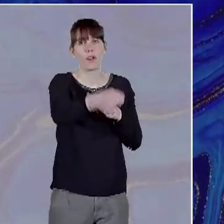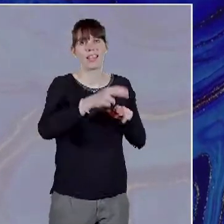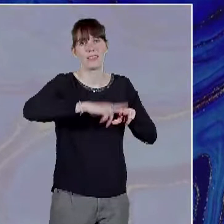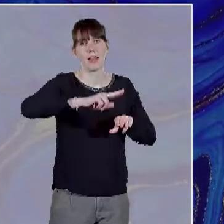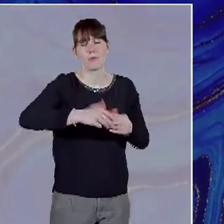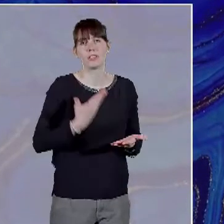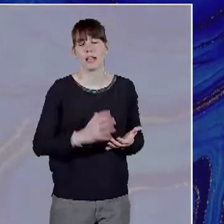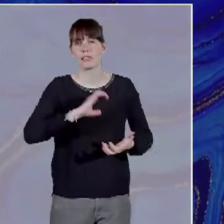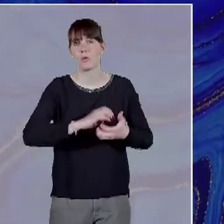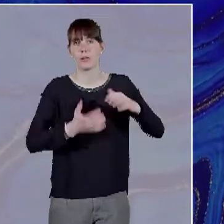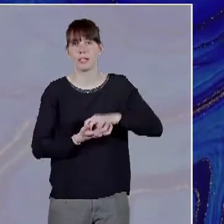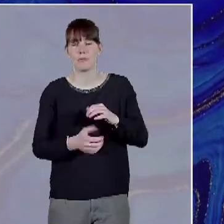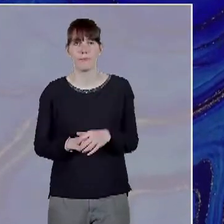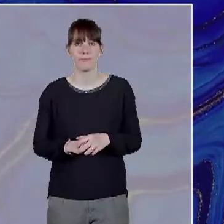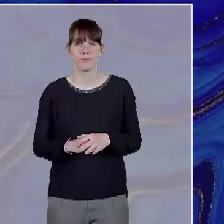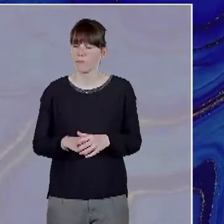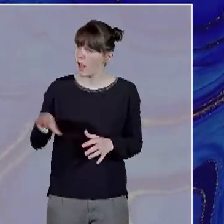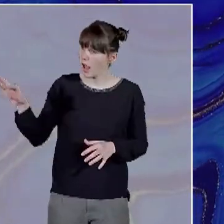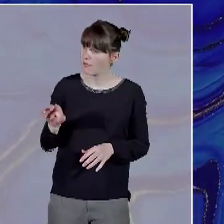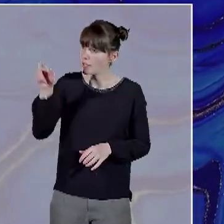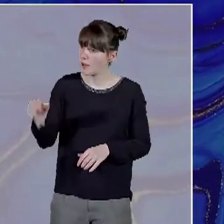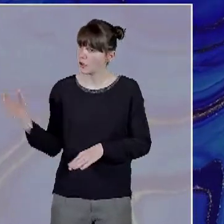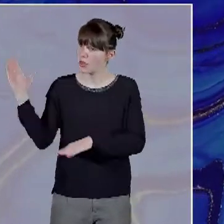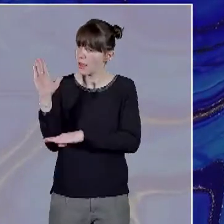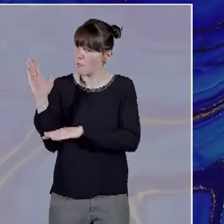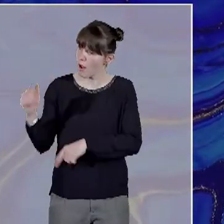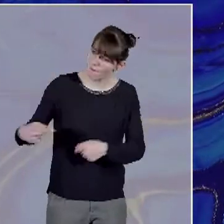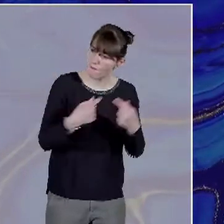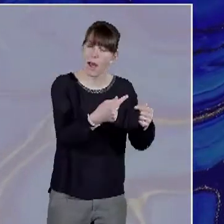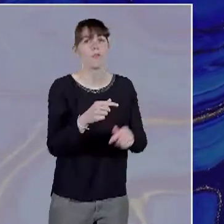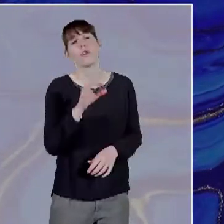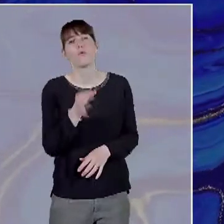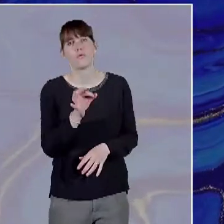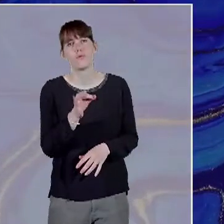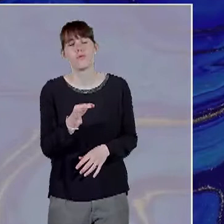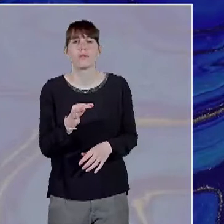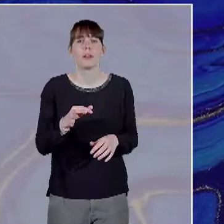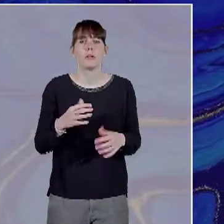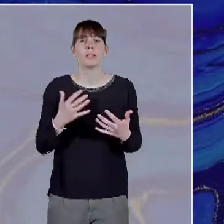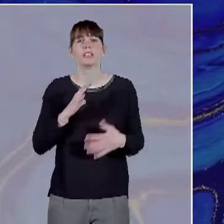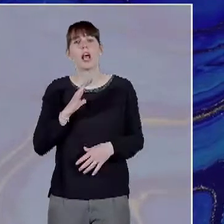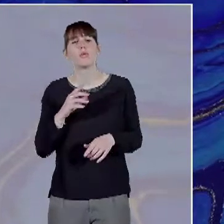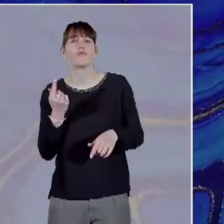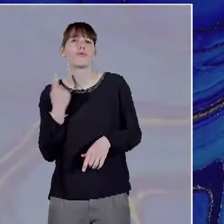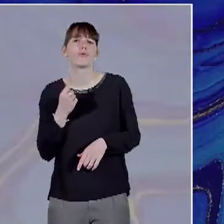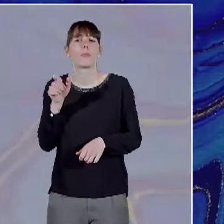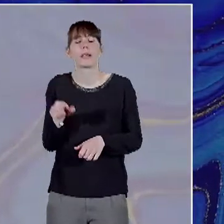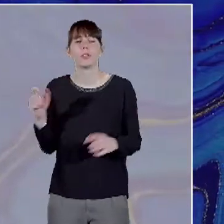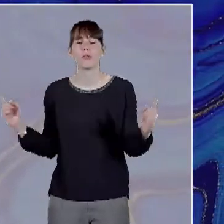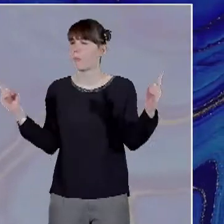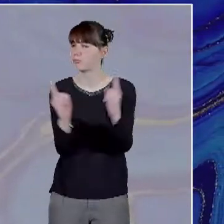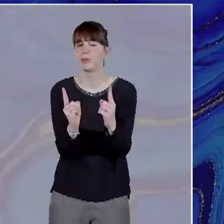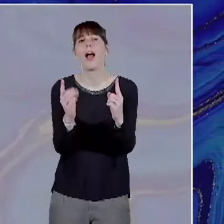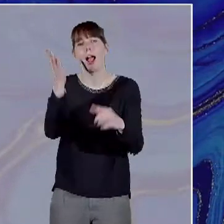De toute façon, les amicales de locataires se connaissent. Il y a toujours, à chaque réunion de concertation, il y a toujours